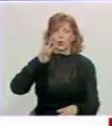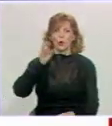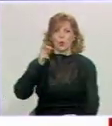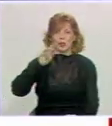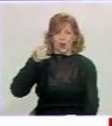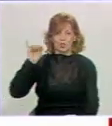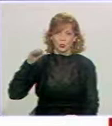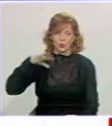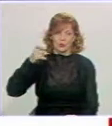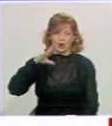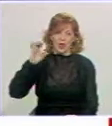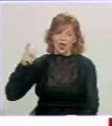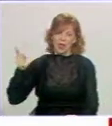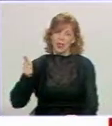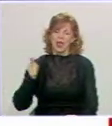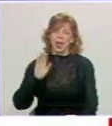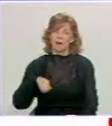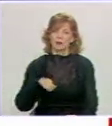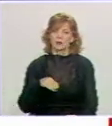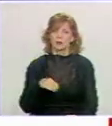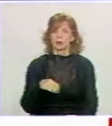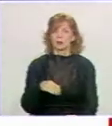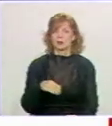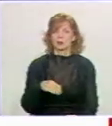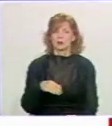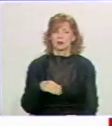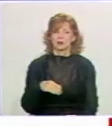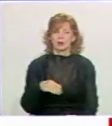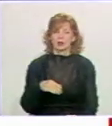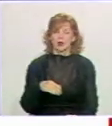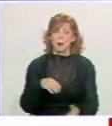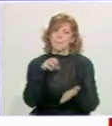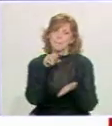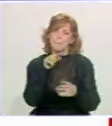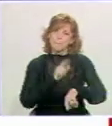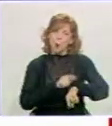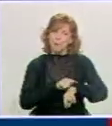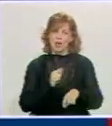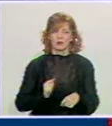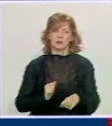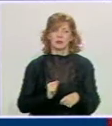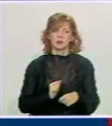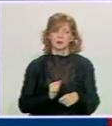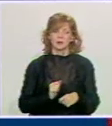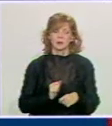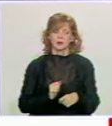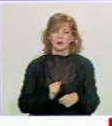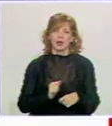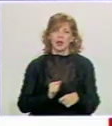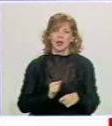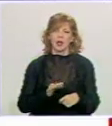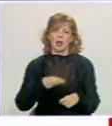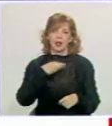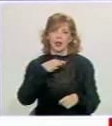cu un recital și celebrele sale caricaturi. În ciuda aparențelor faciale și pe mine m-a născut o femeie.